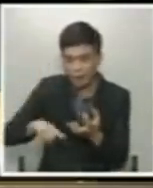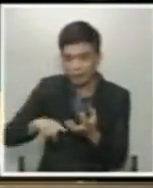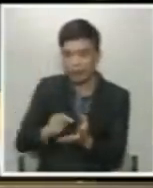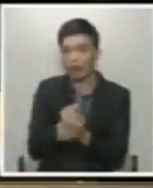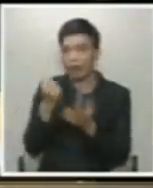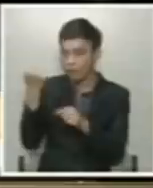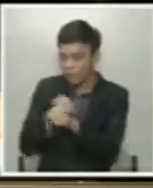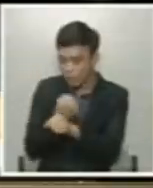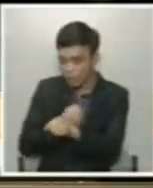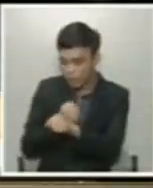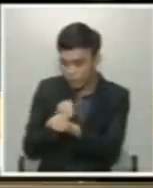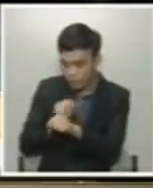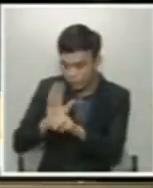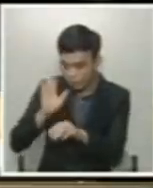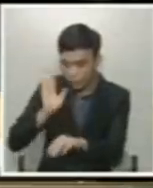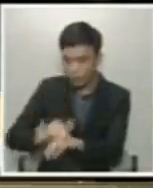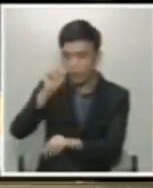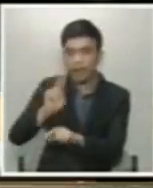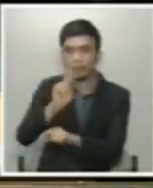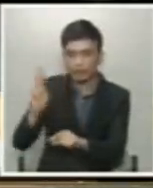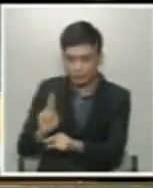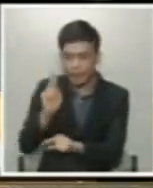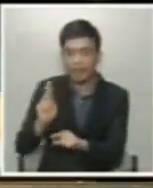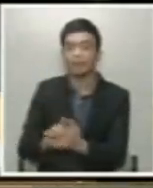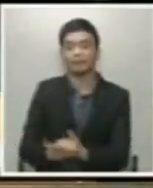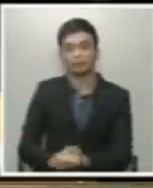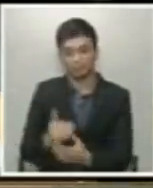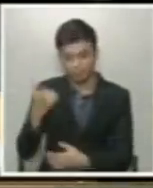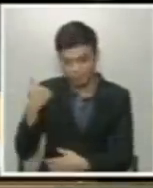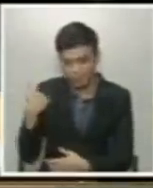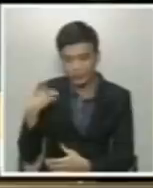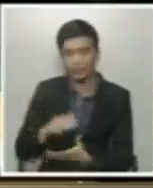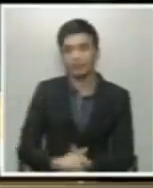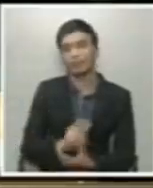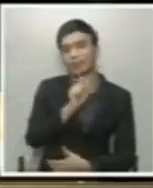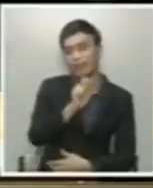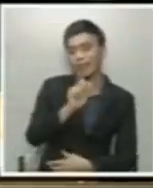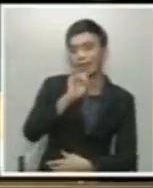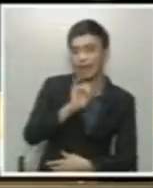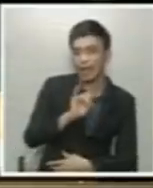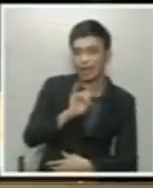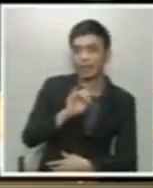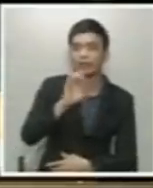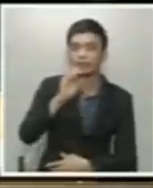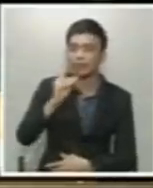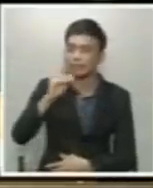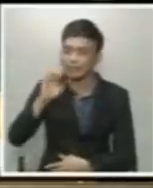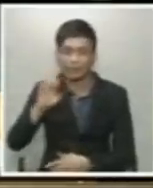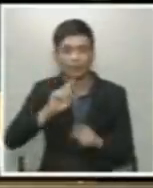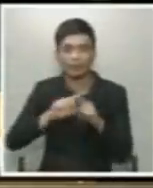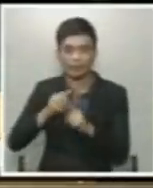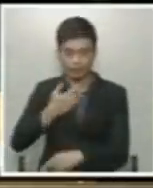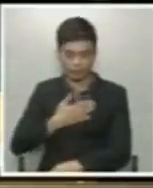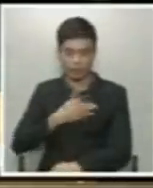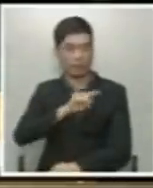พื่อให้เข้าไปทำงานในยุคใหม่ก็ยังเหลือแต่ AI แล้วก็ DE ซึ่งทางผมไม่ได้รับผิดช